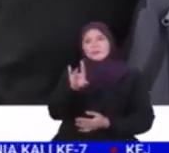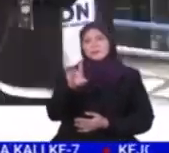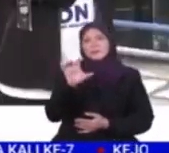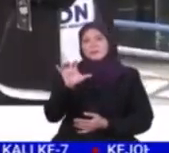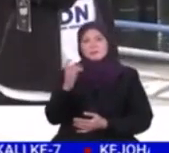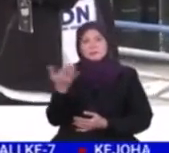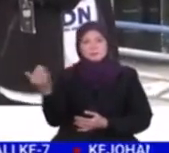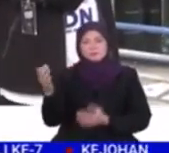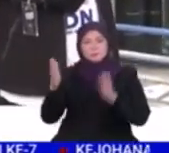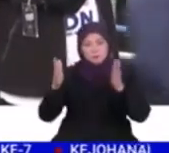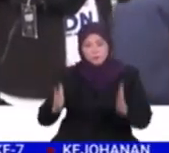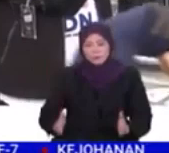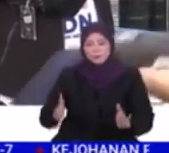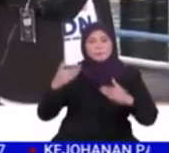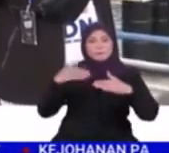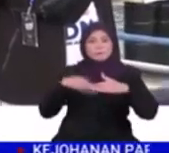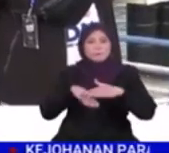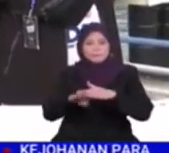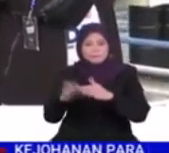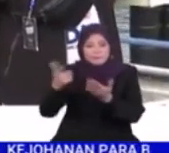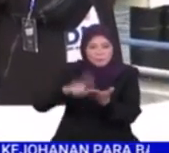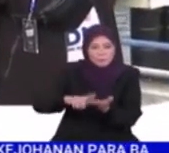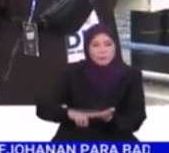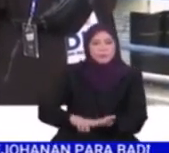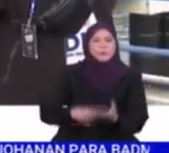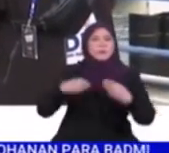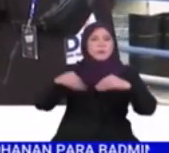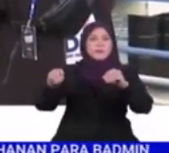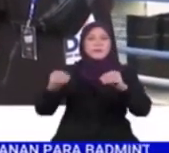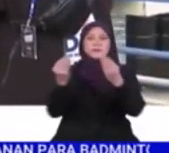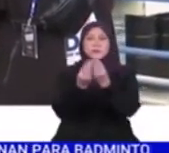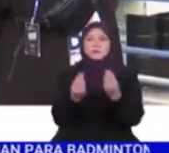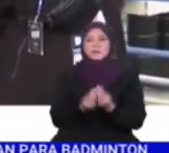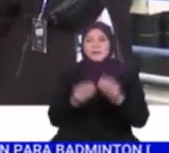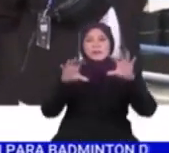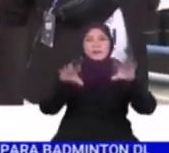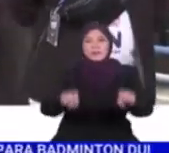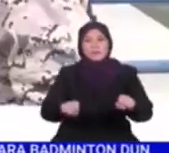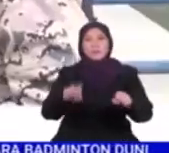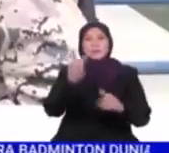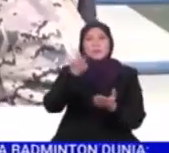1,854 kes jenayah pemerdagangan orang dilaporkan dengan jumlah tangkapan